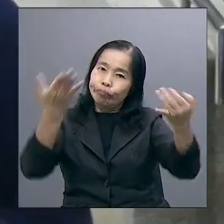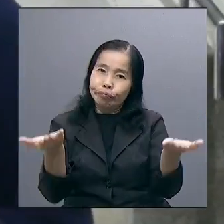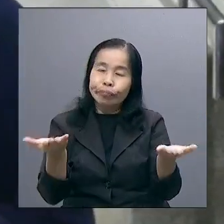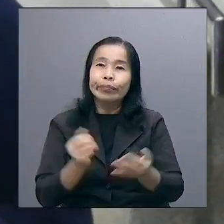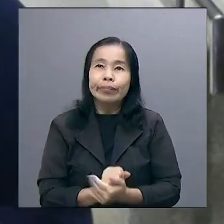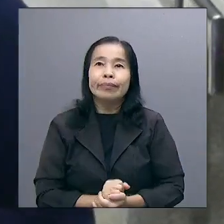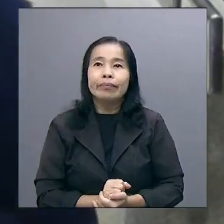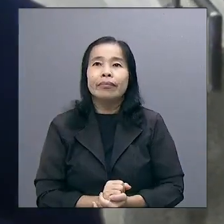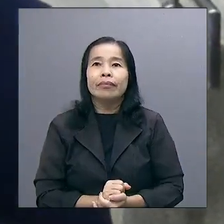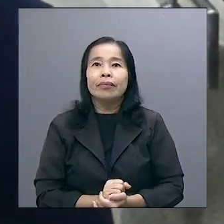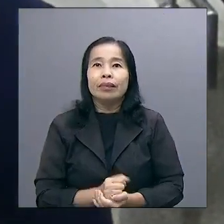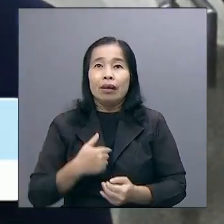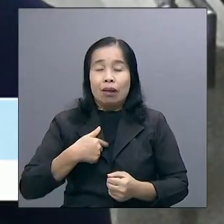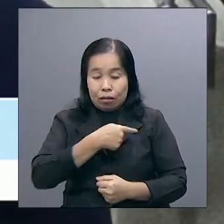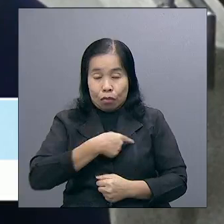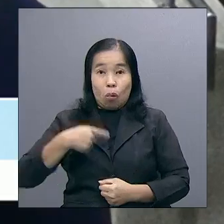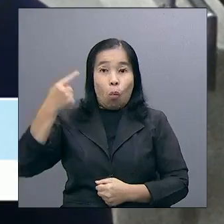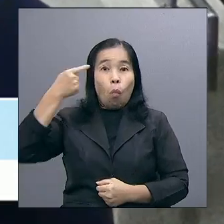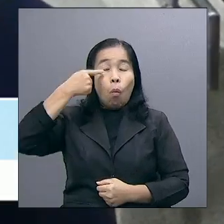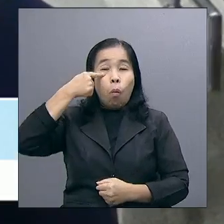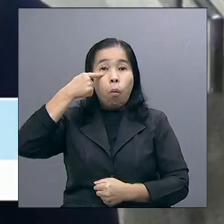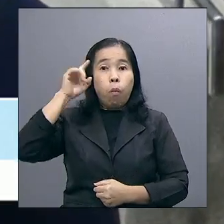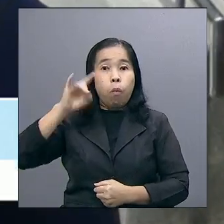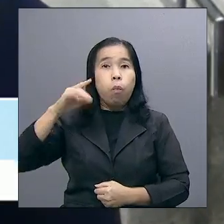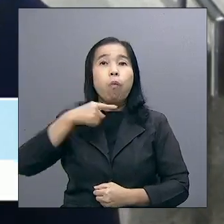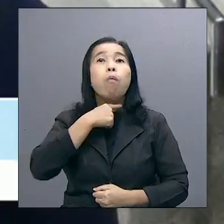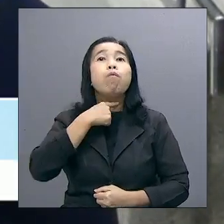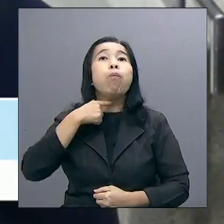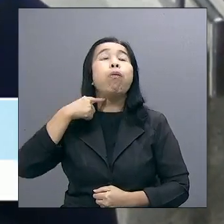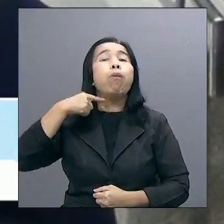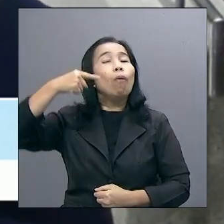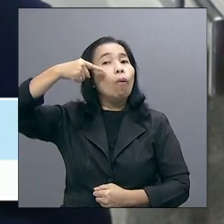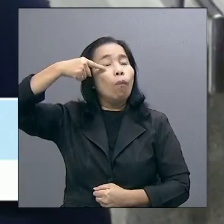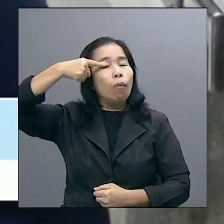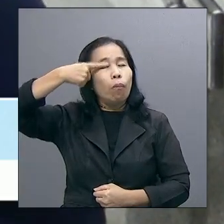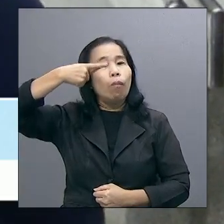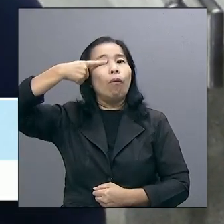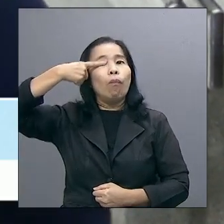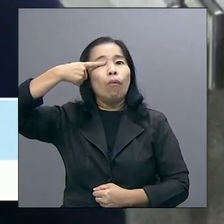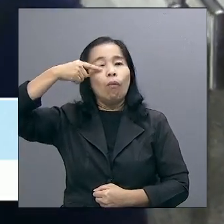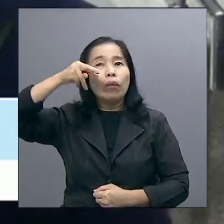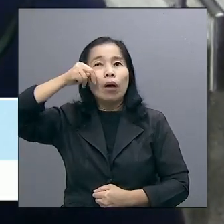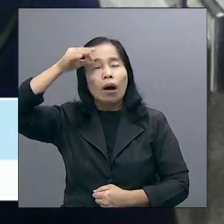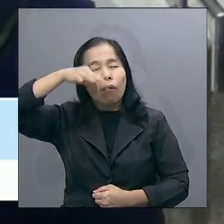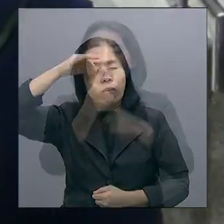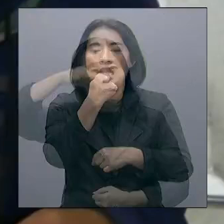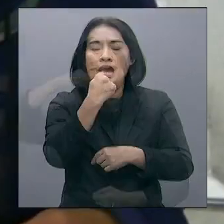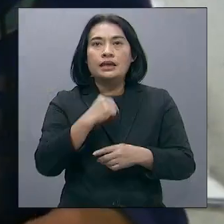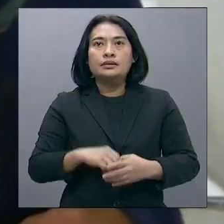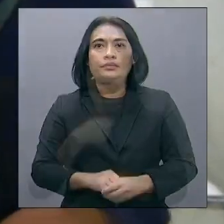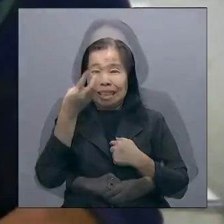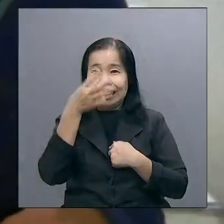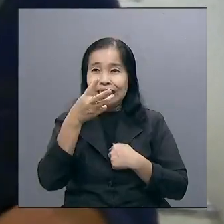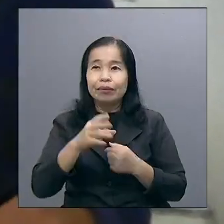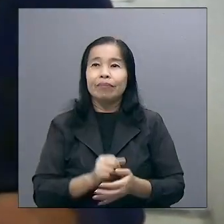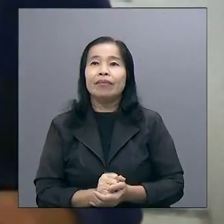ใช่ครั เสื้อขาตต่ฉั เราน้องโดนตรงคอในเยอะ และโดนตรงที่เบตาดครัตาเด็ก สัก